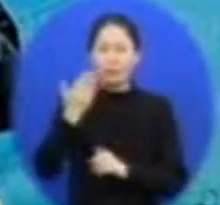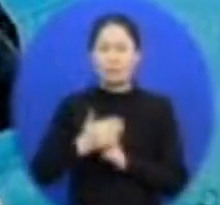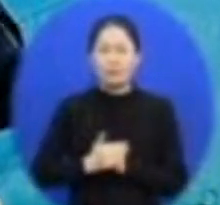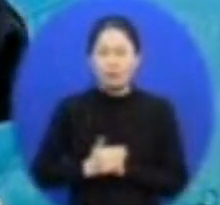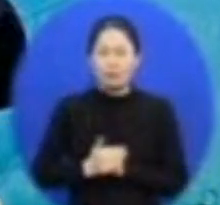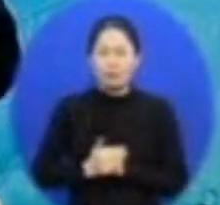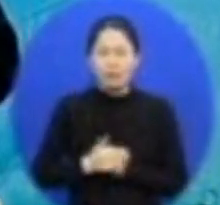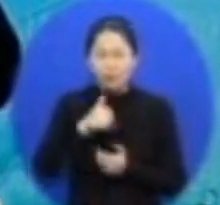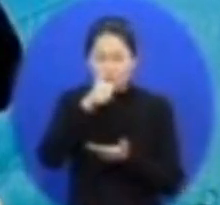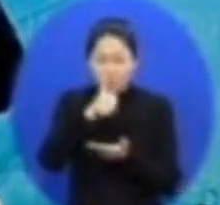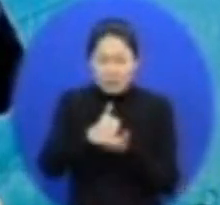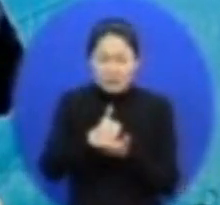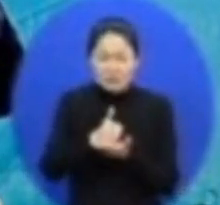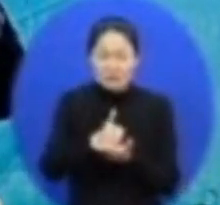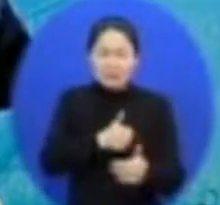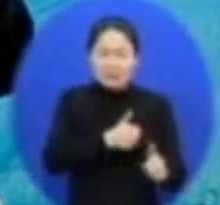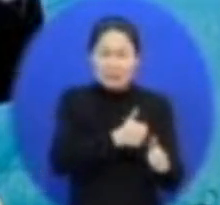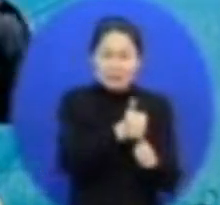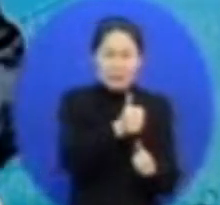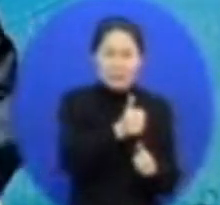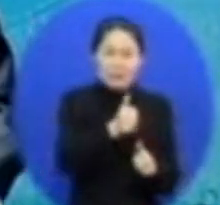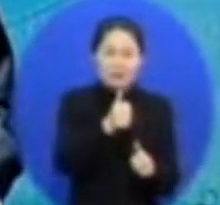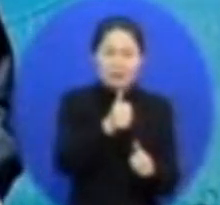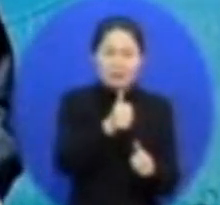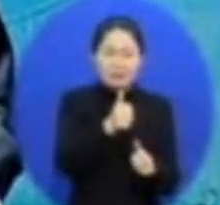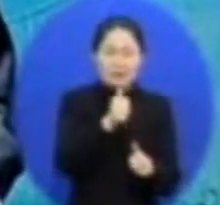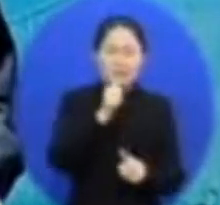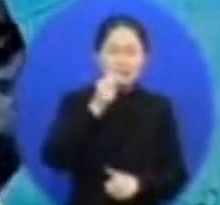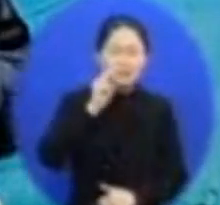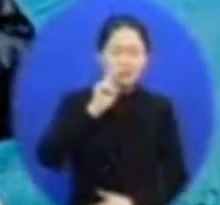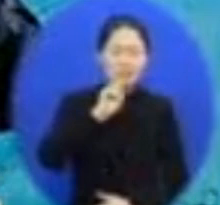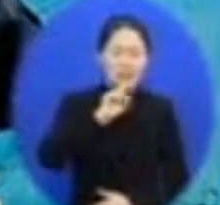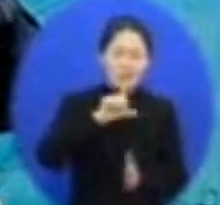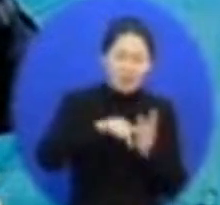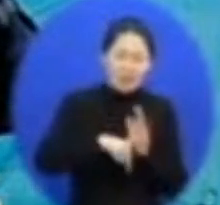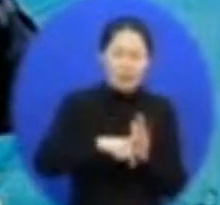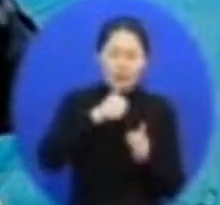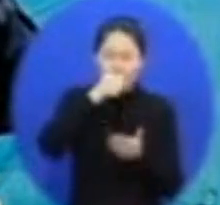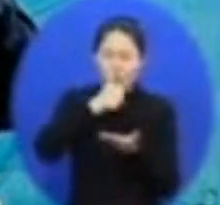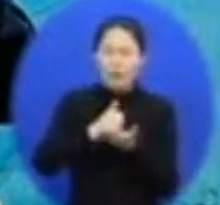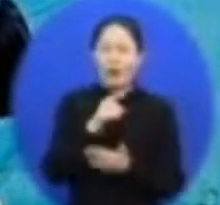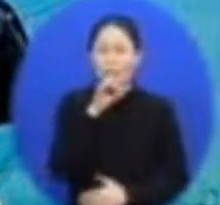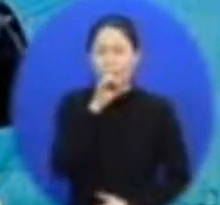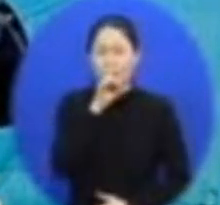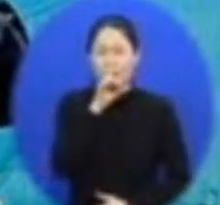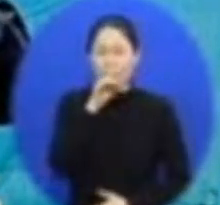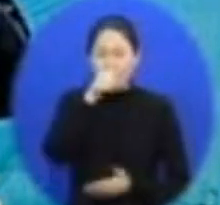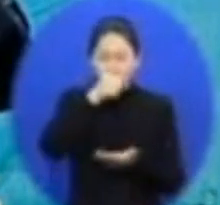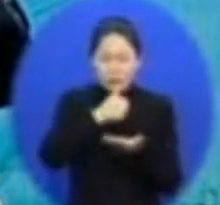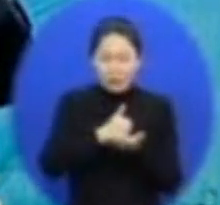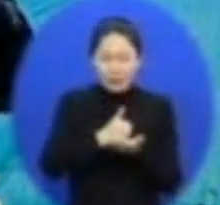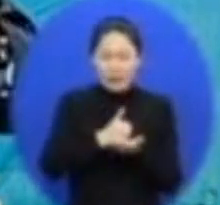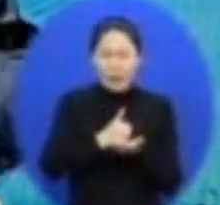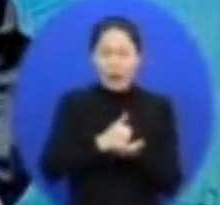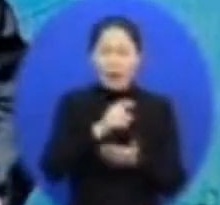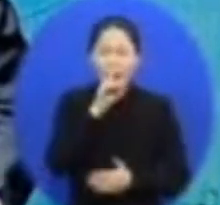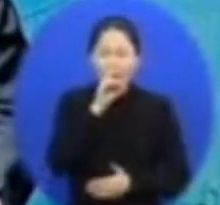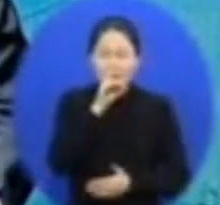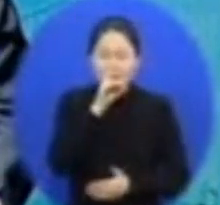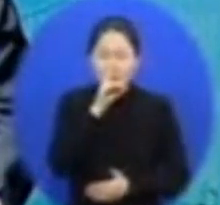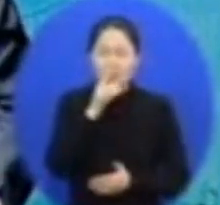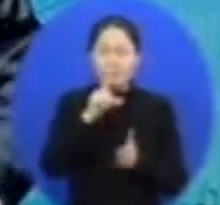죄는 이겨 저야 안 지어지는 거에요 죄 안 지어지게 되어져야 죄가 끝난